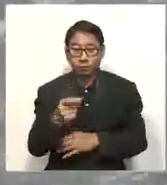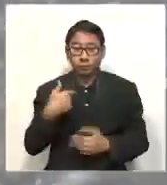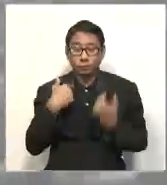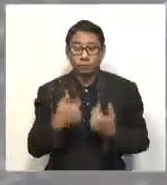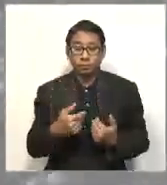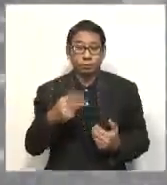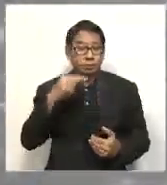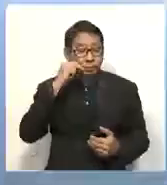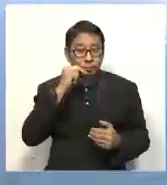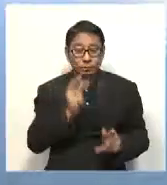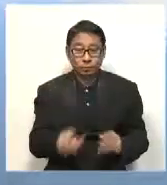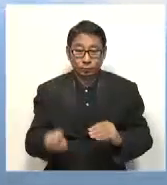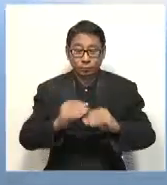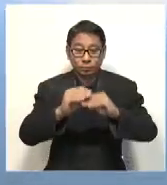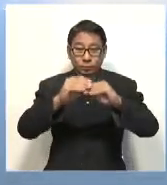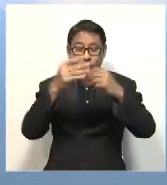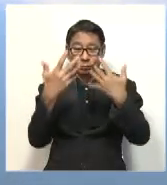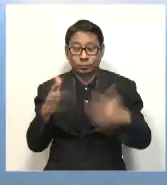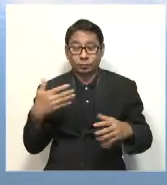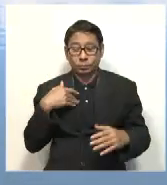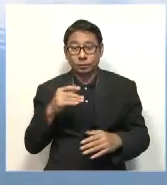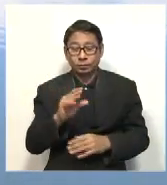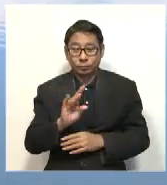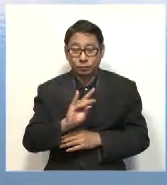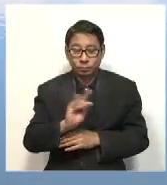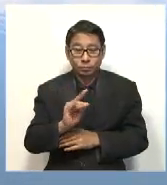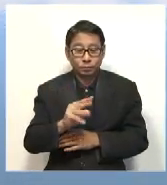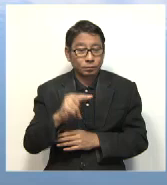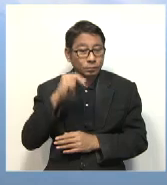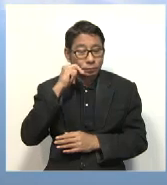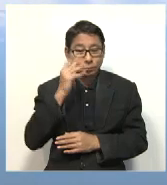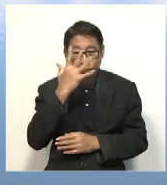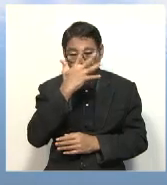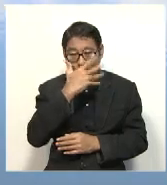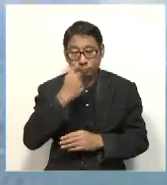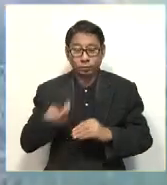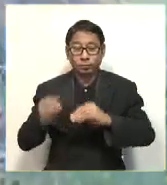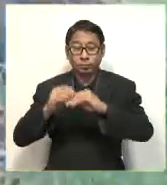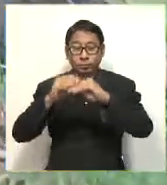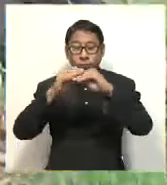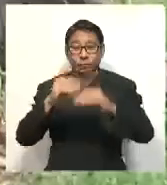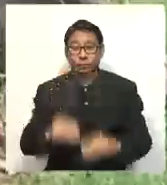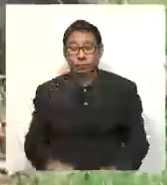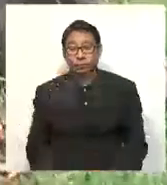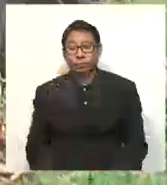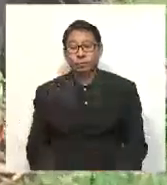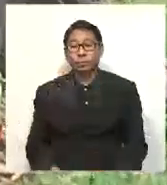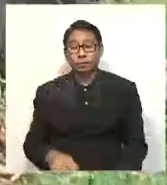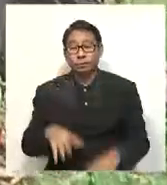จากเพิ่มปริมาณน้ำขึ้นแล้วยังช่วยเพิ่มปริมาณสัตว์น้ำและเพิ่มความสวยงามให้กับกว้านพะเยาอีกด้วย ผมว่าโอเ